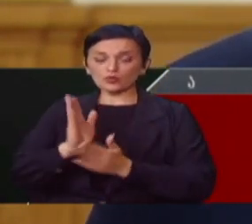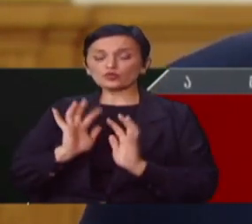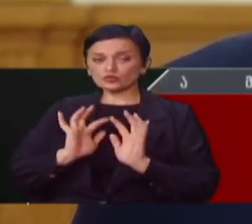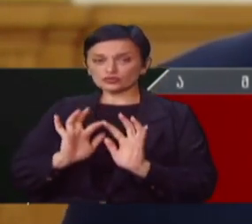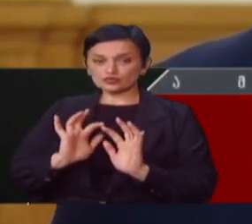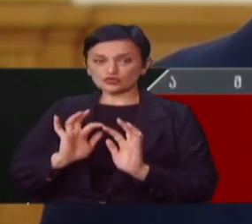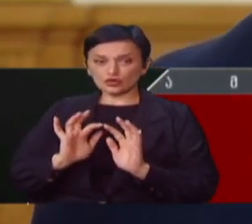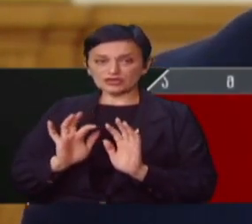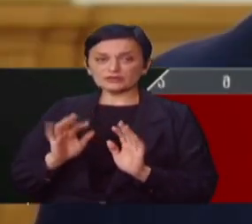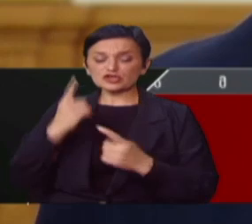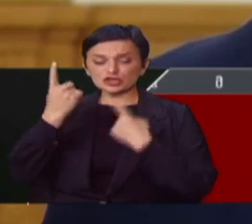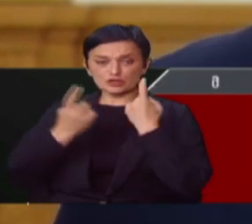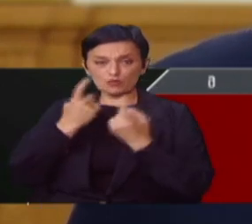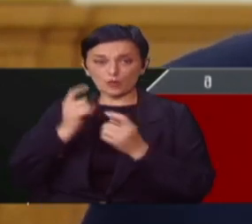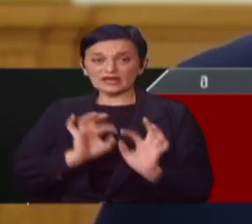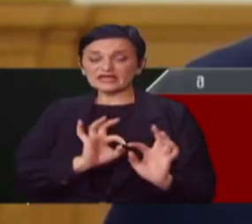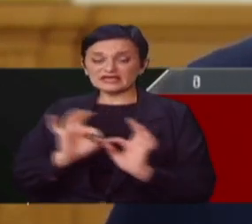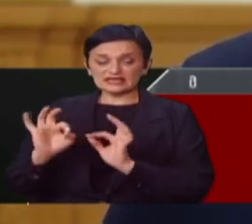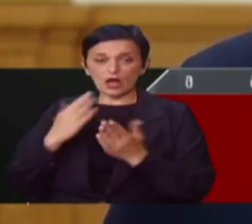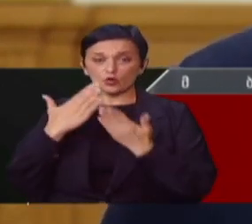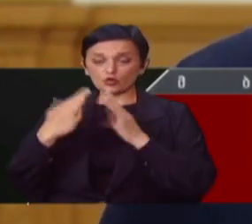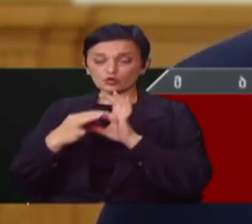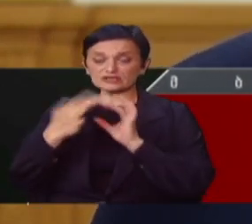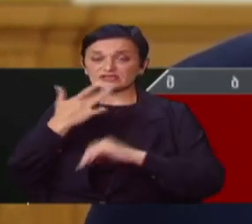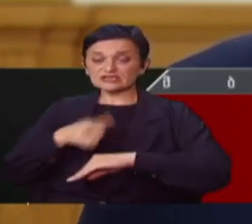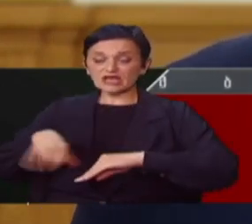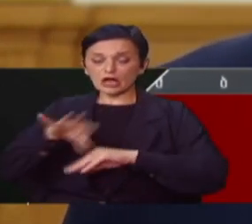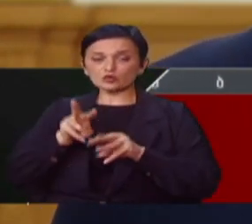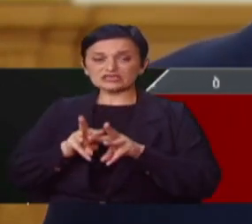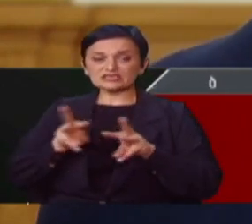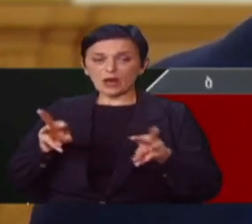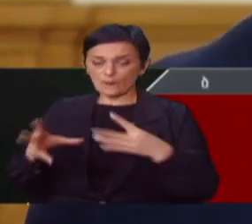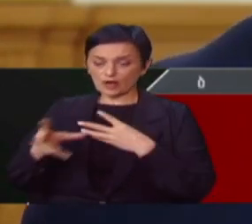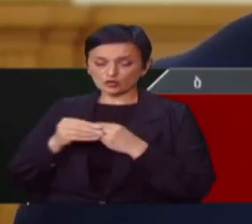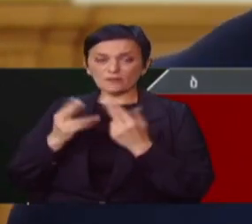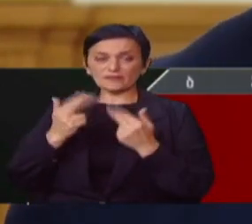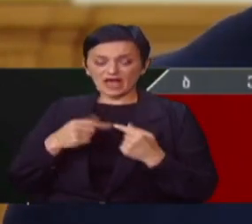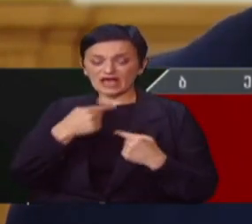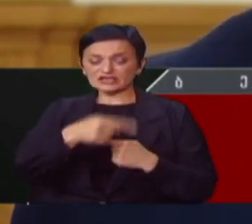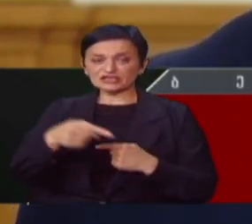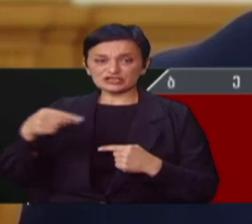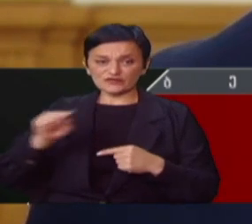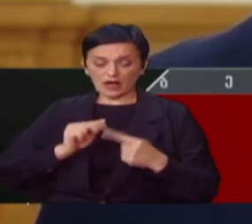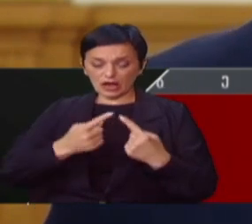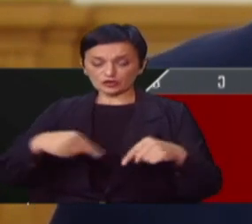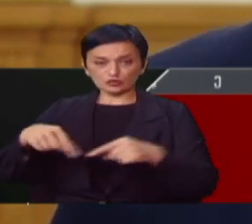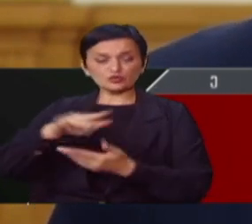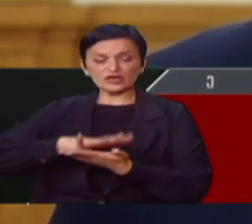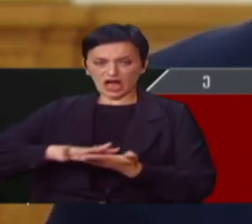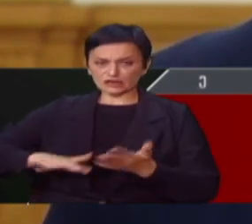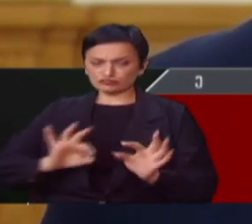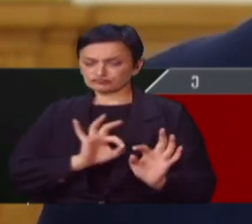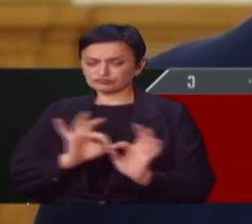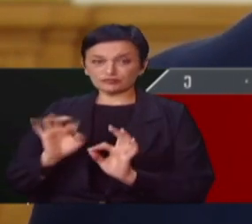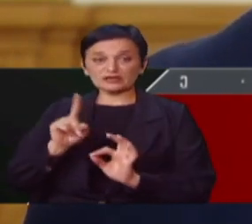უზრუნველყონ სათანადო ინფორმირება. რეგულარული კომუნიკაცია საგარეო საქმეთა სამინისტროსთან და სხვა ინსტიტუციებთან გაგრძელდება,